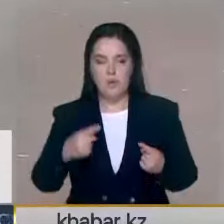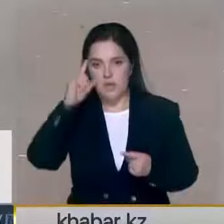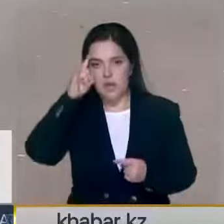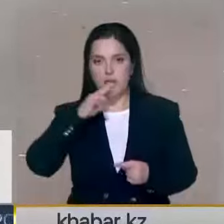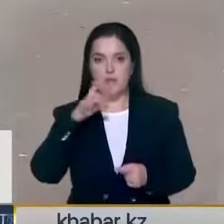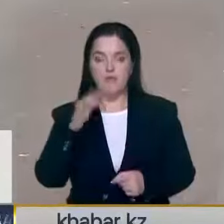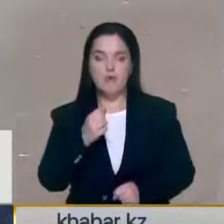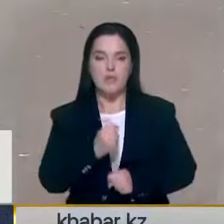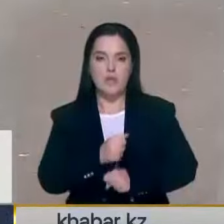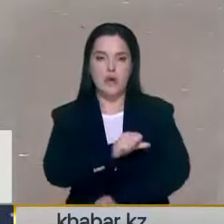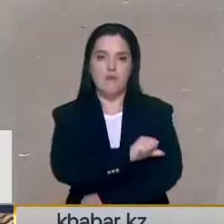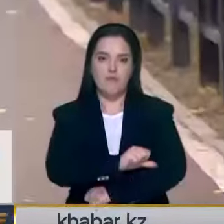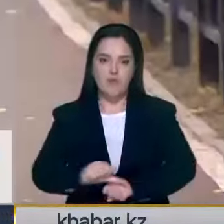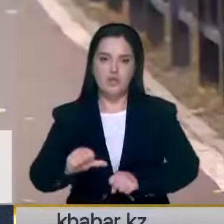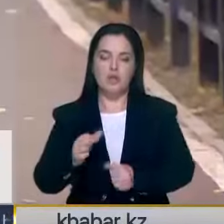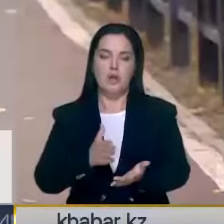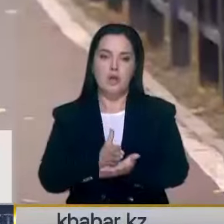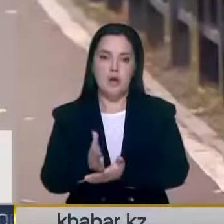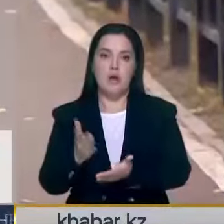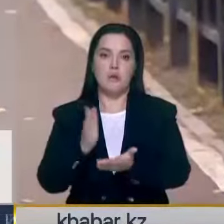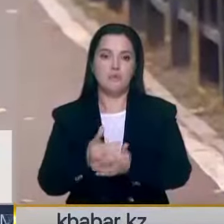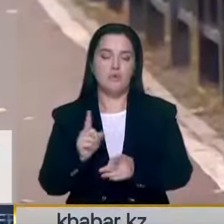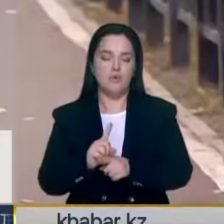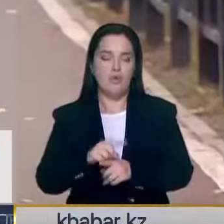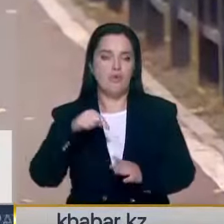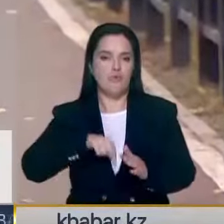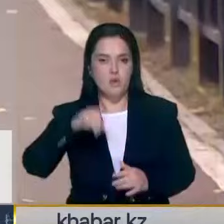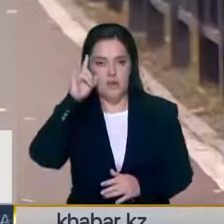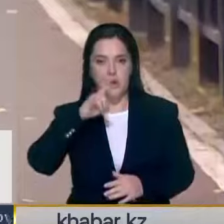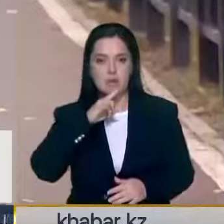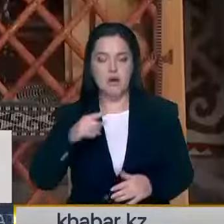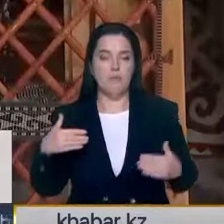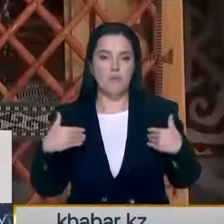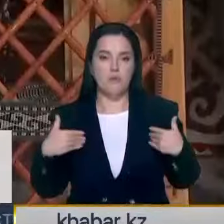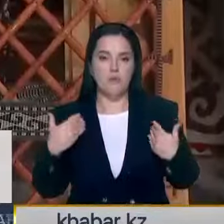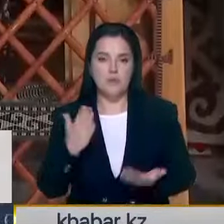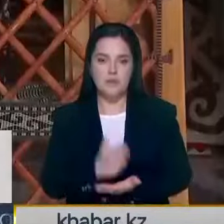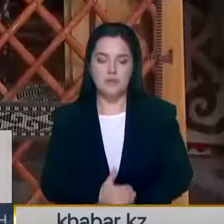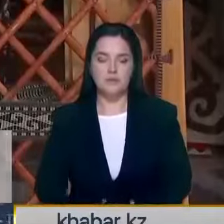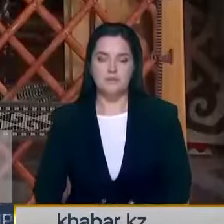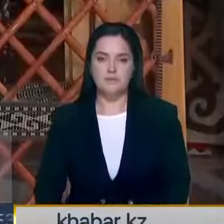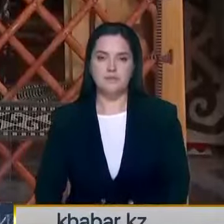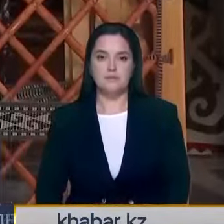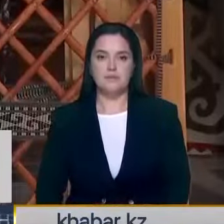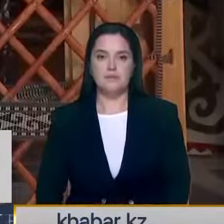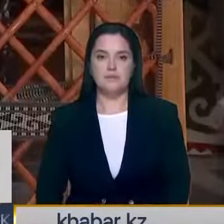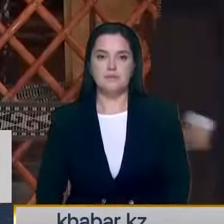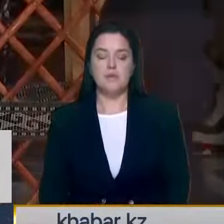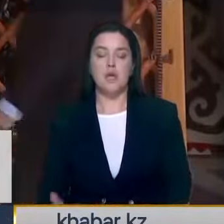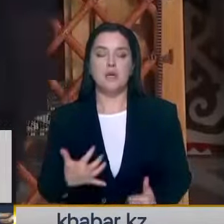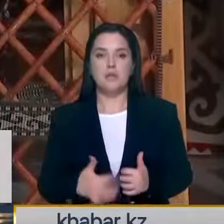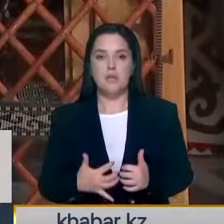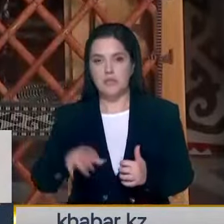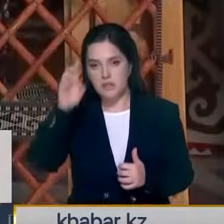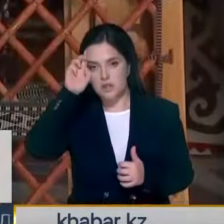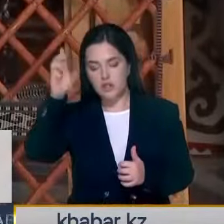делается во внешней политике идт на пользу внутренней политики и экономике средняя держава статус нам даёт возможность играть